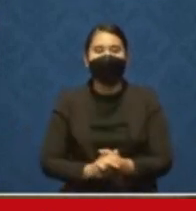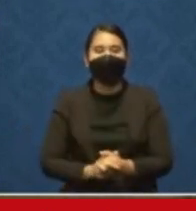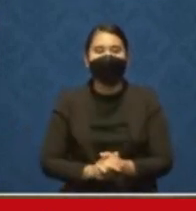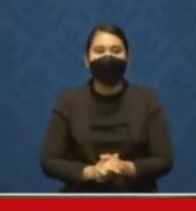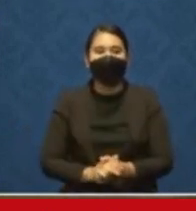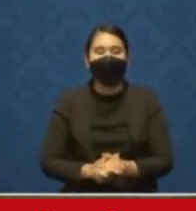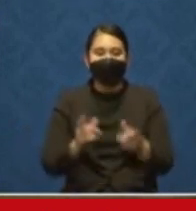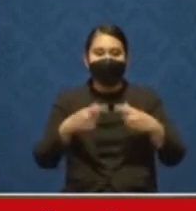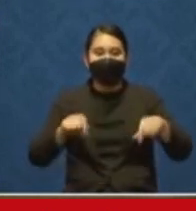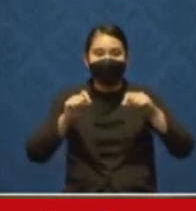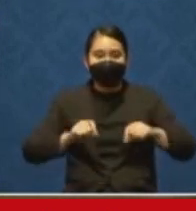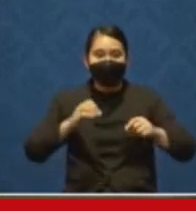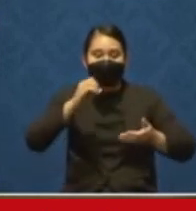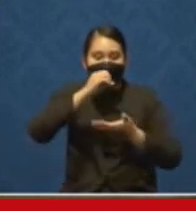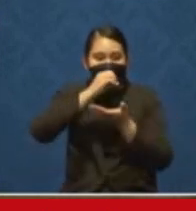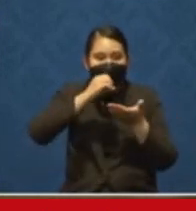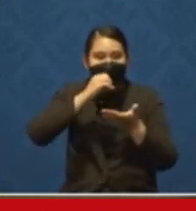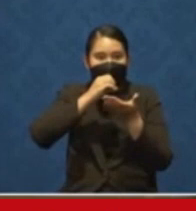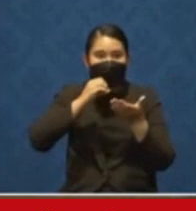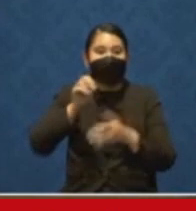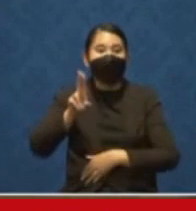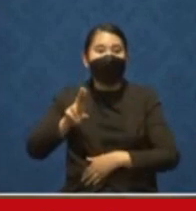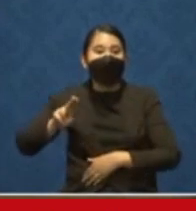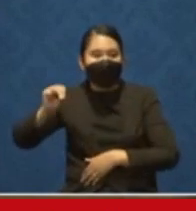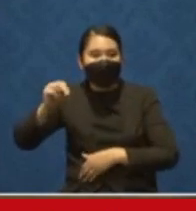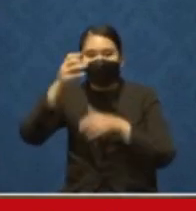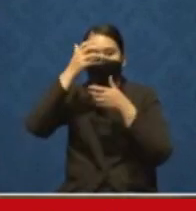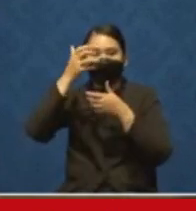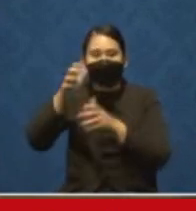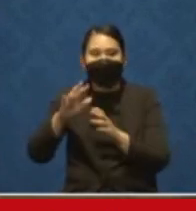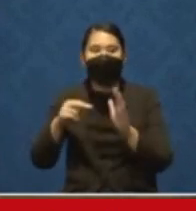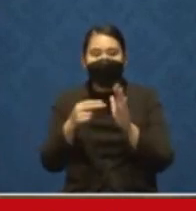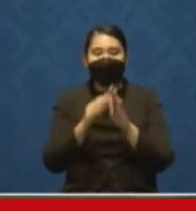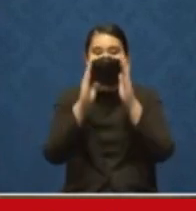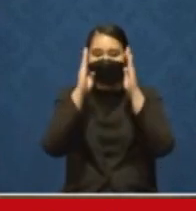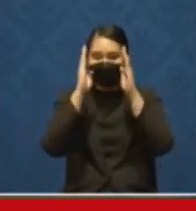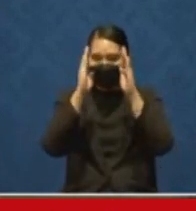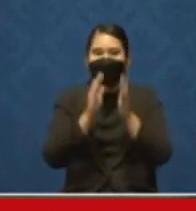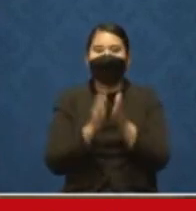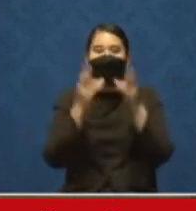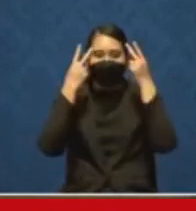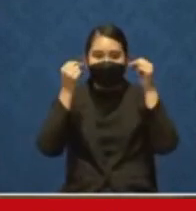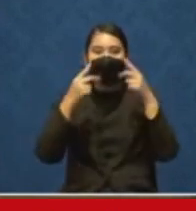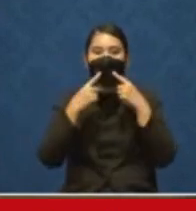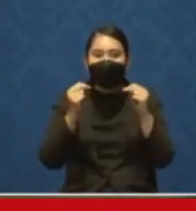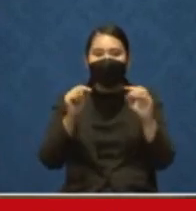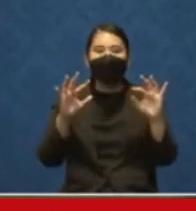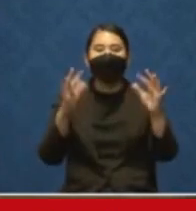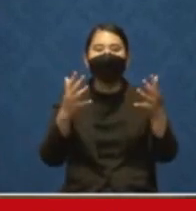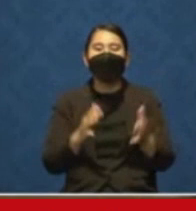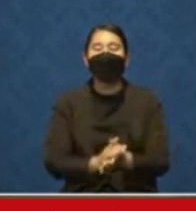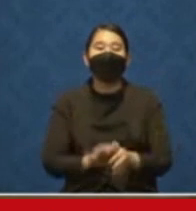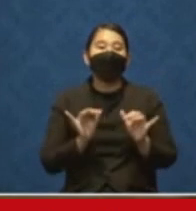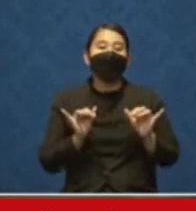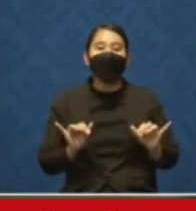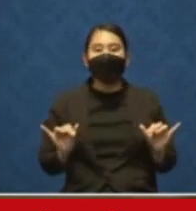จริงมันจะท่วมปากเราไม่ต้องมาเสียเวลาเถียงกันและก็ไปละเมิดสนธิสัญญายาเสพ